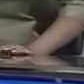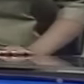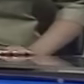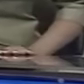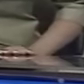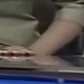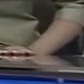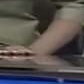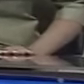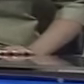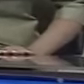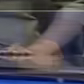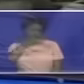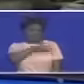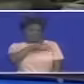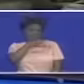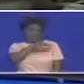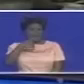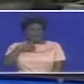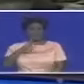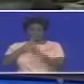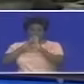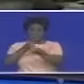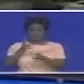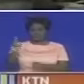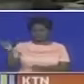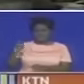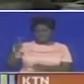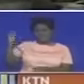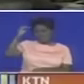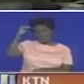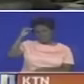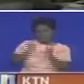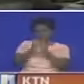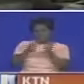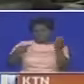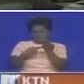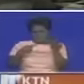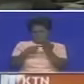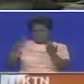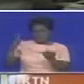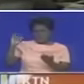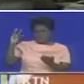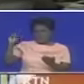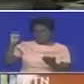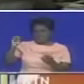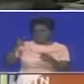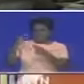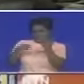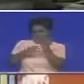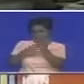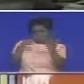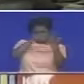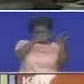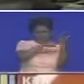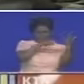Mtazamaji, jioni ya leo tunaanza na ripoti kwamba waziri wa elimu, sayansi na teknolojia Profesa Jacob Kaimenyi ametoa orodha ya takriban